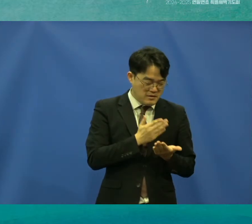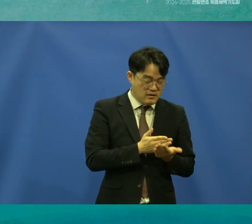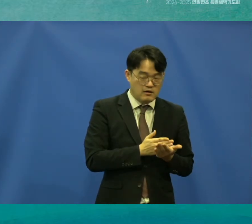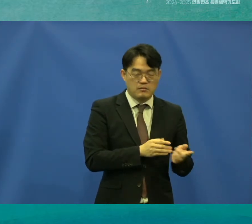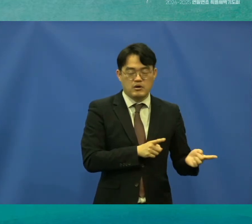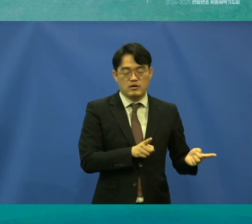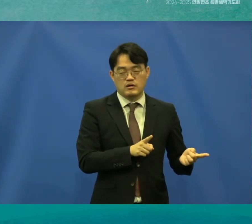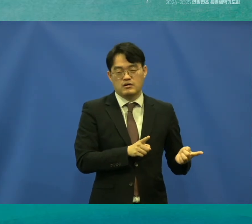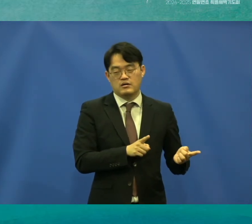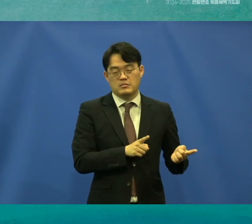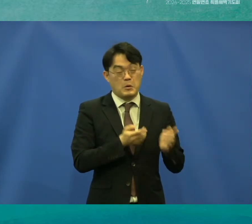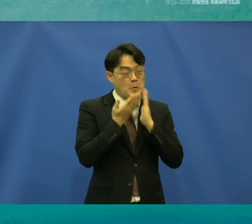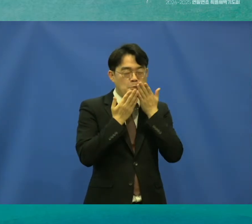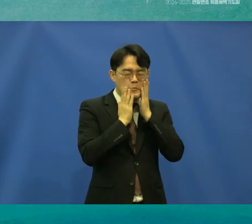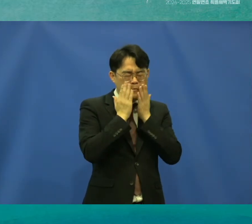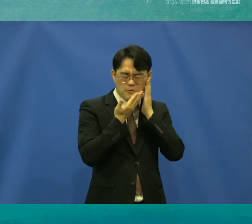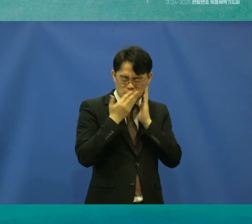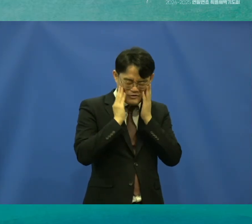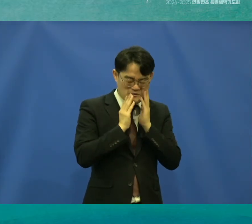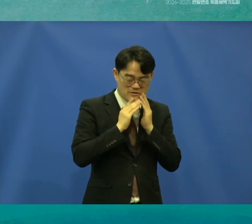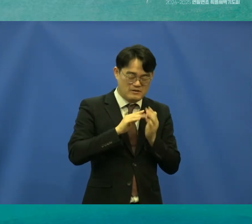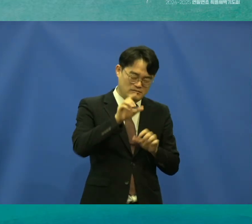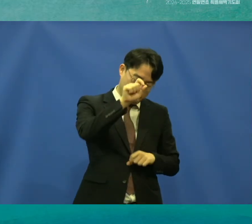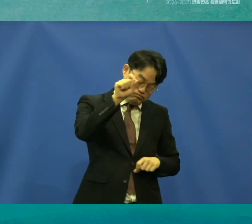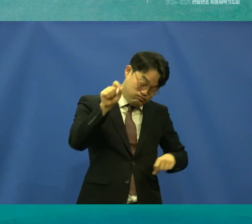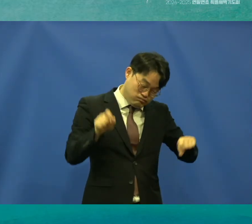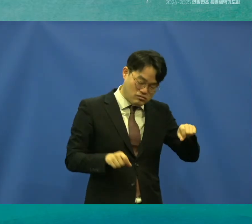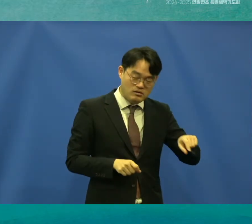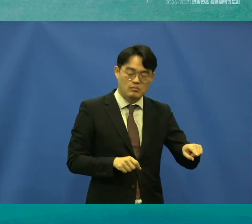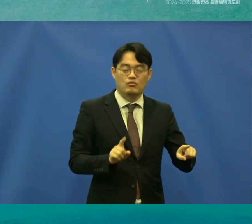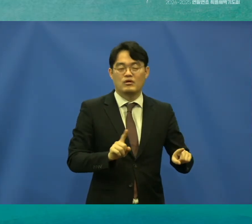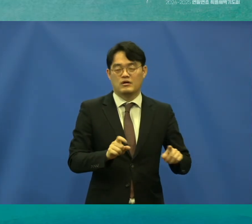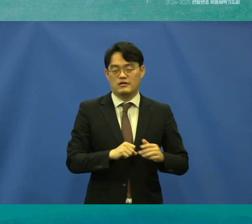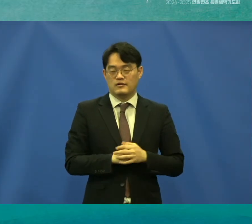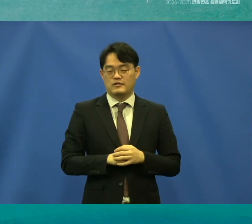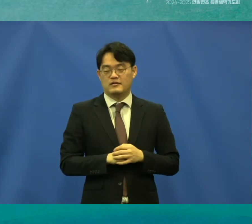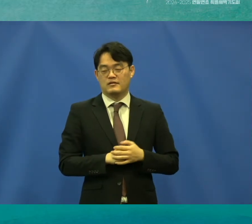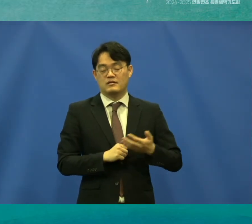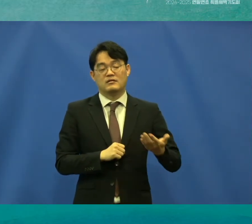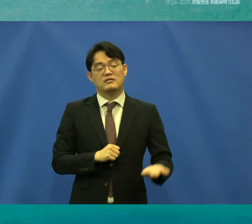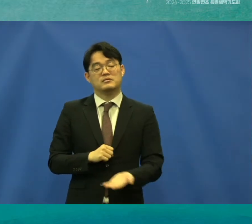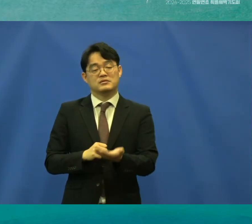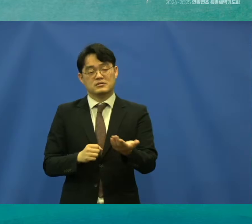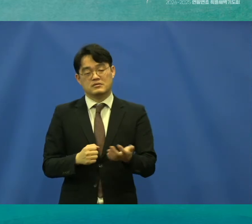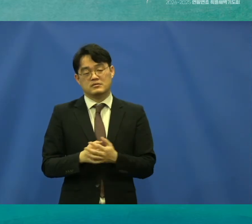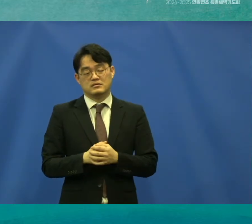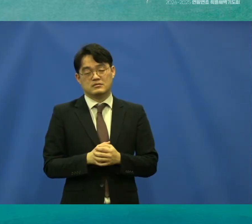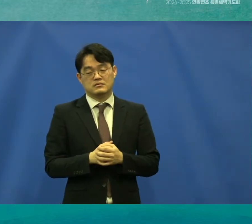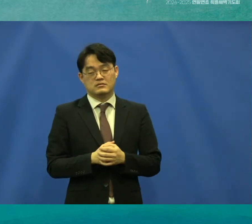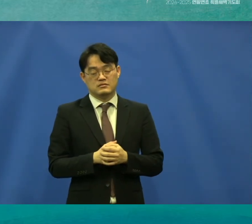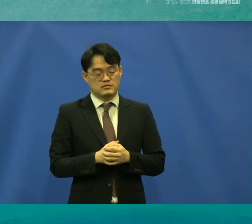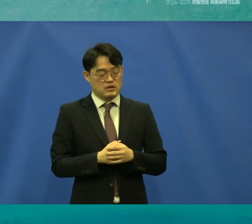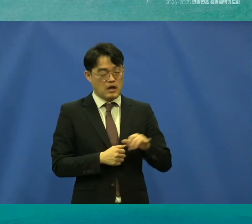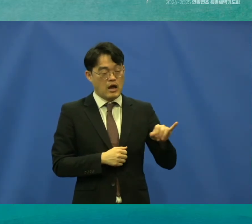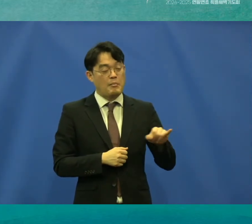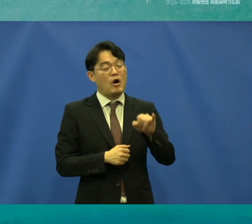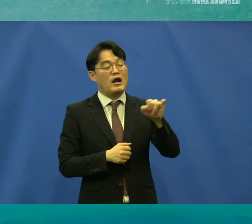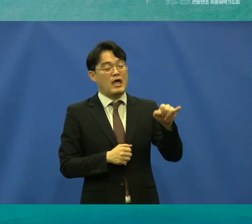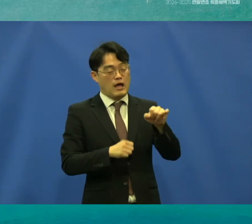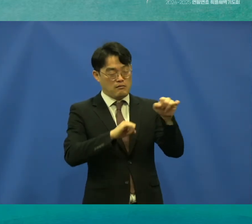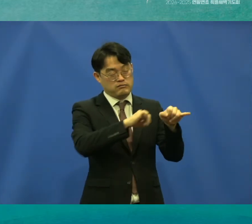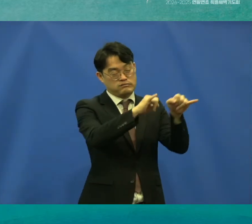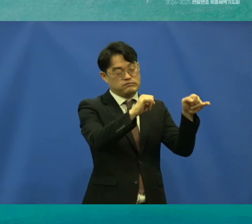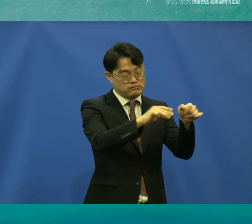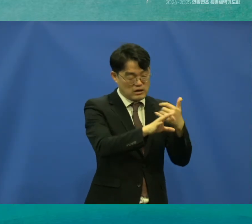벌레로 박넝쿨이 하루 사이에 시들어 버립니다. 무엇을 의미하죠? 금방 사라질 거라는 거. 거기에 왜 집착하냐는